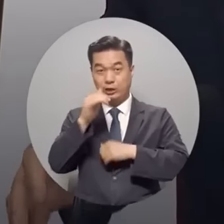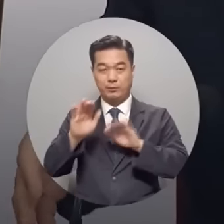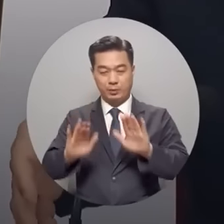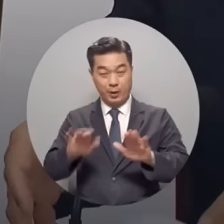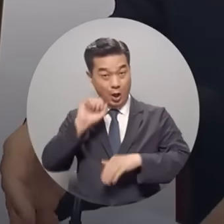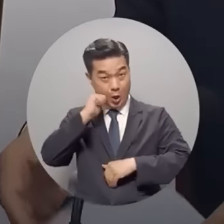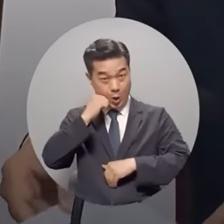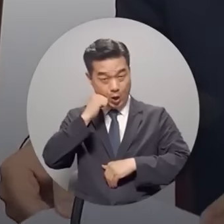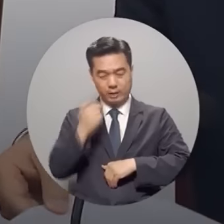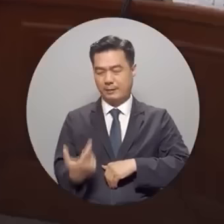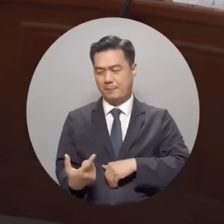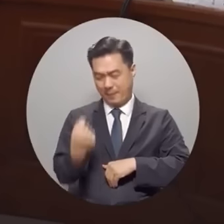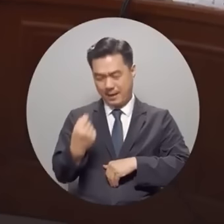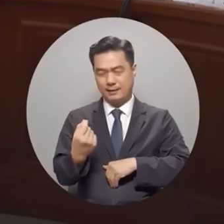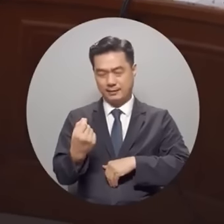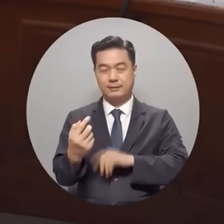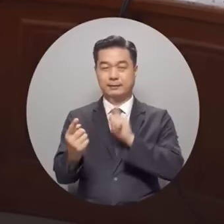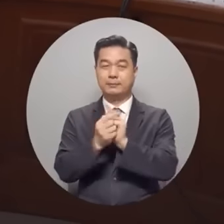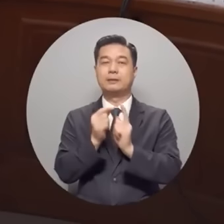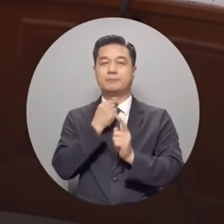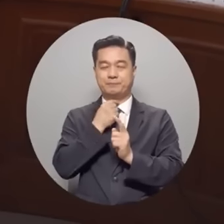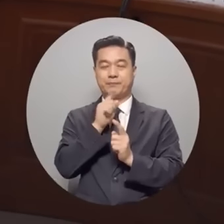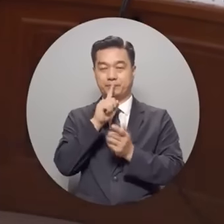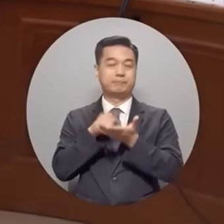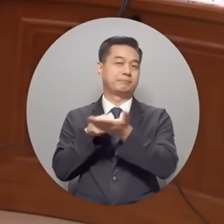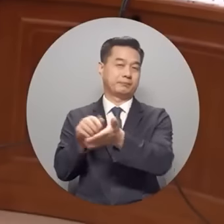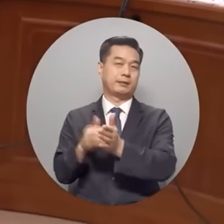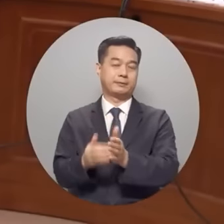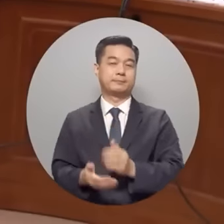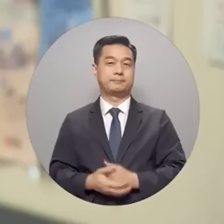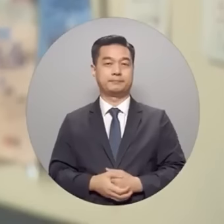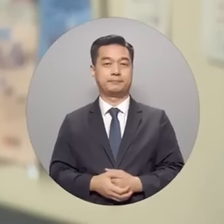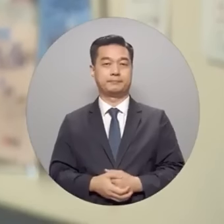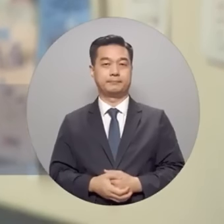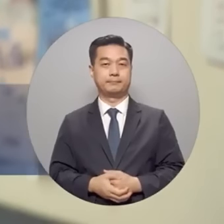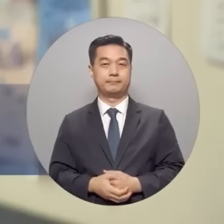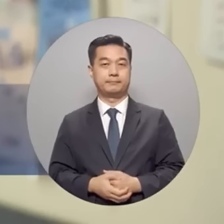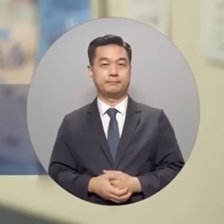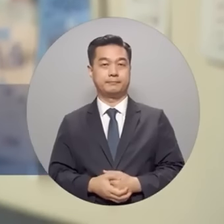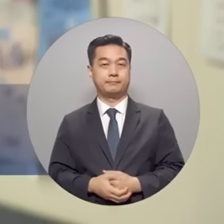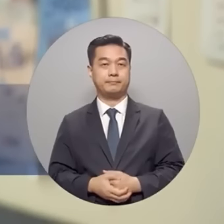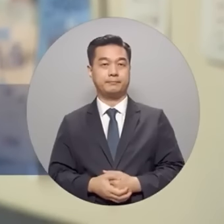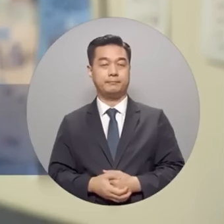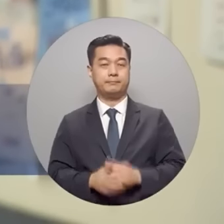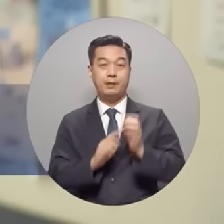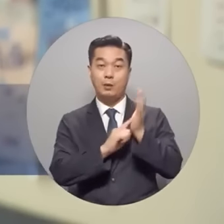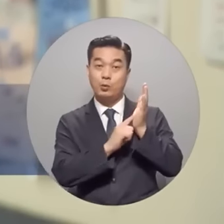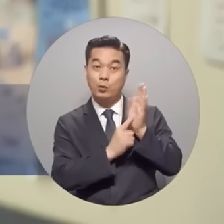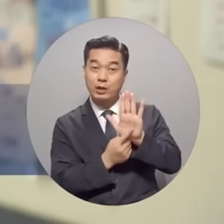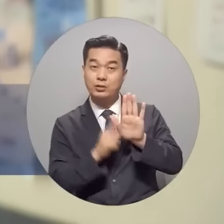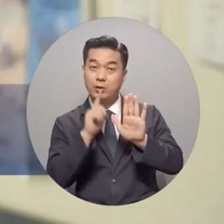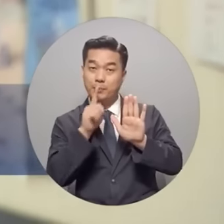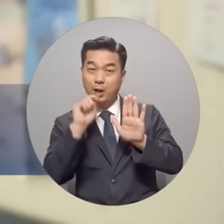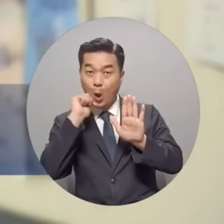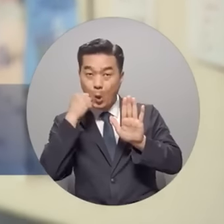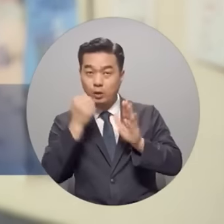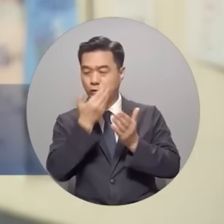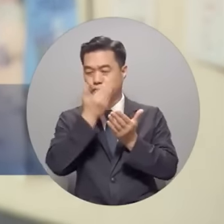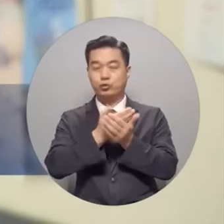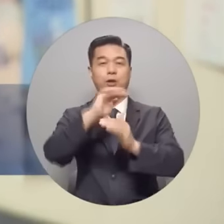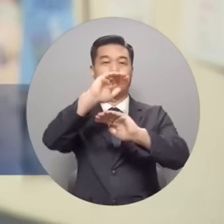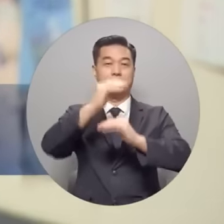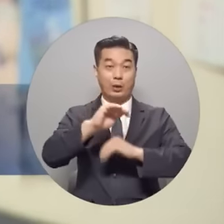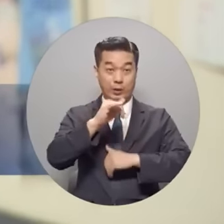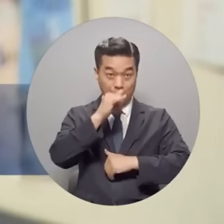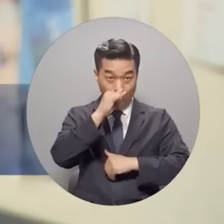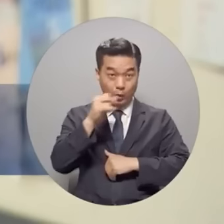어렵다면 조속한 시일 내에 만나야 한다고 밝혔습니다. 지금 공개적으로 말하기 어려운 중요한 사안들이